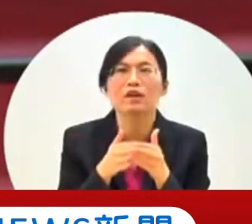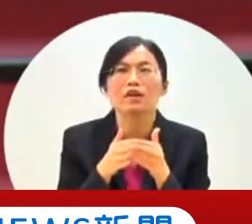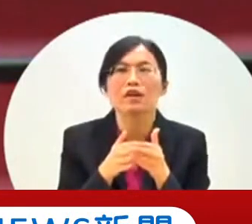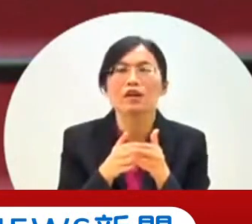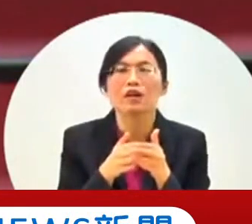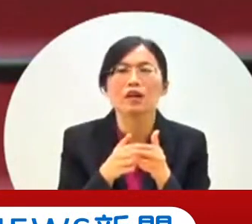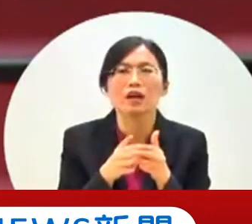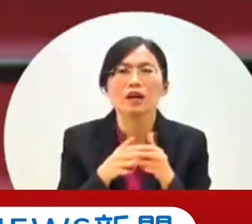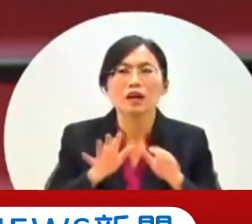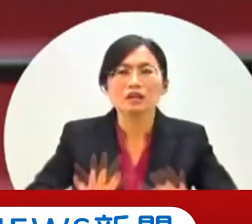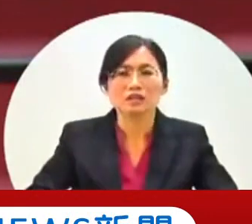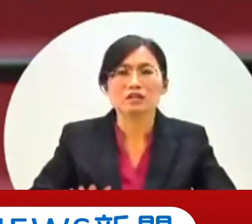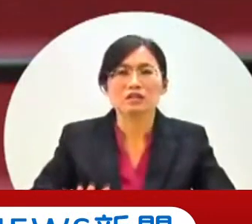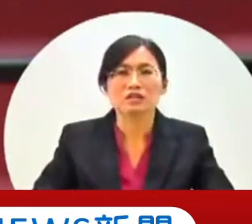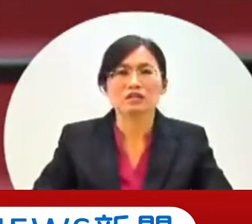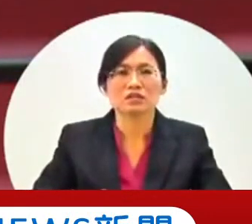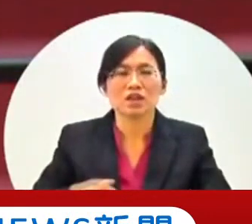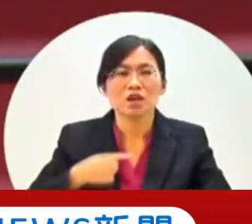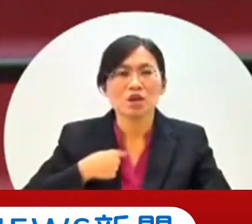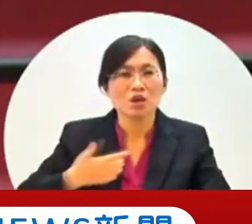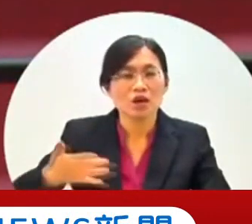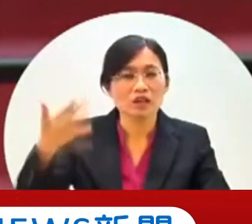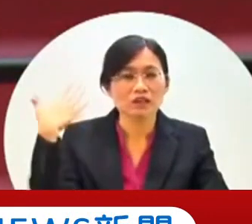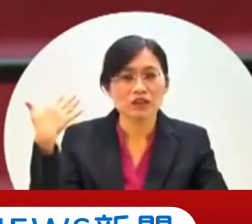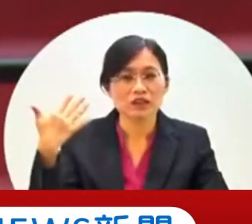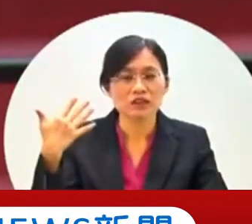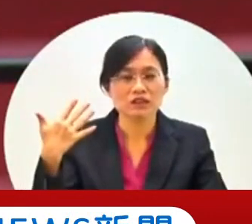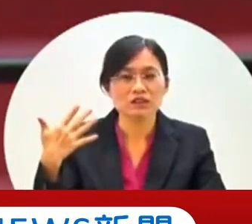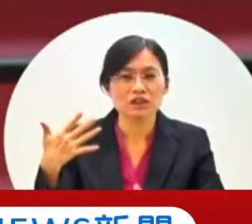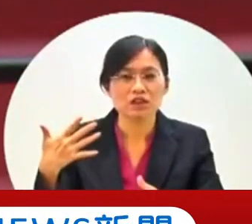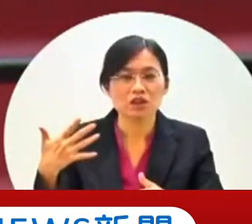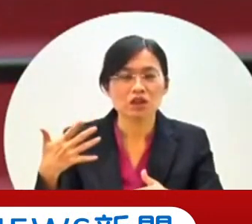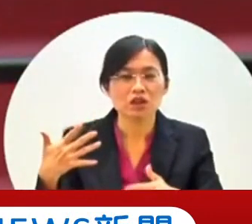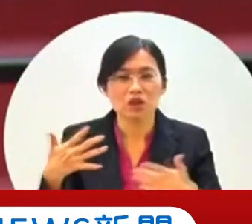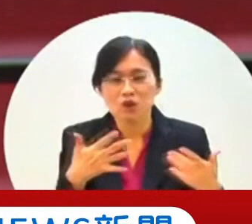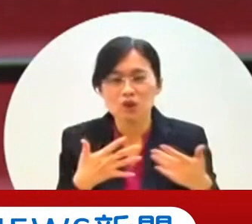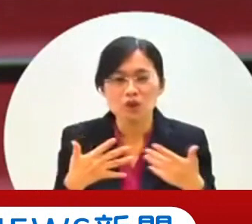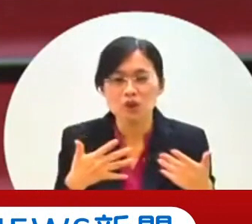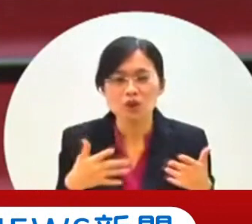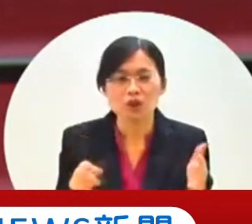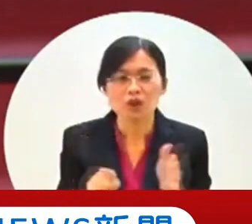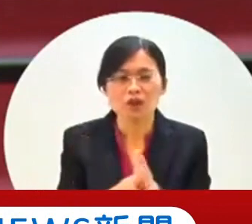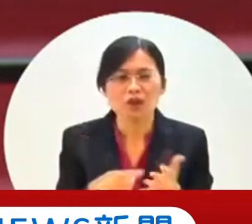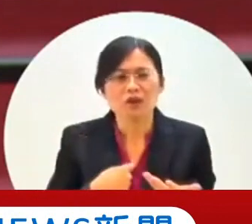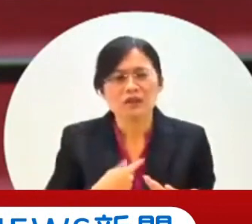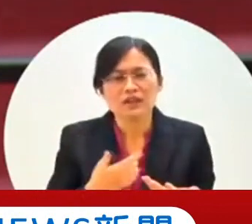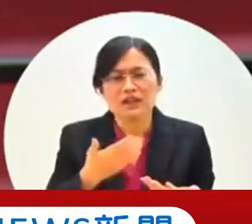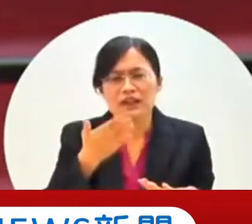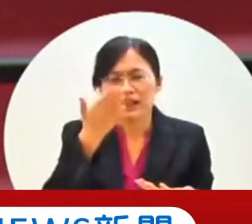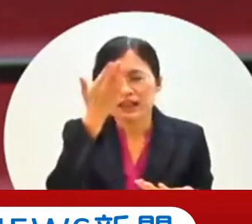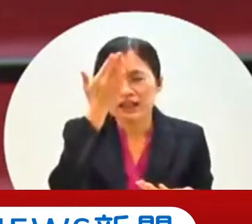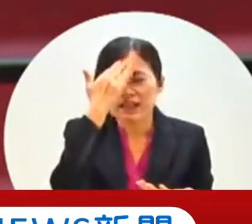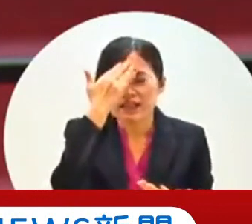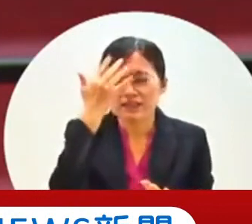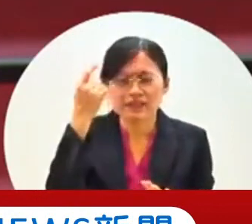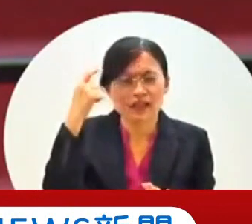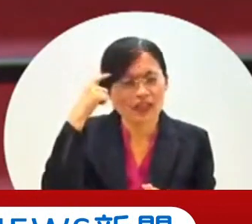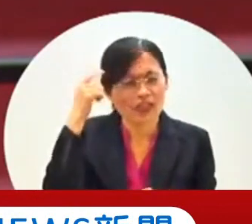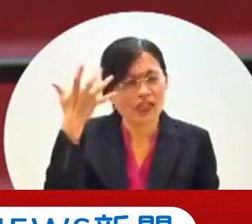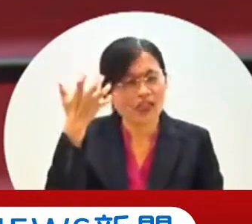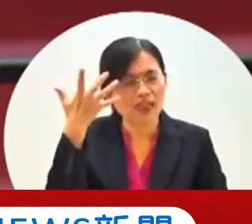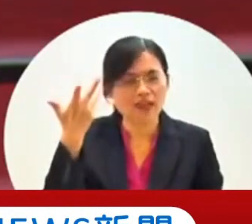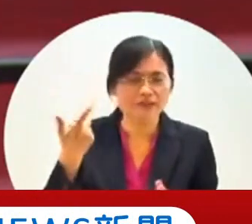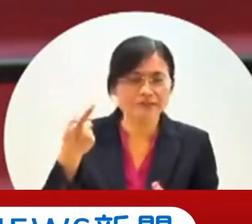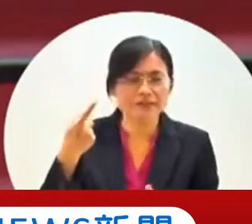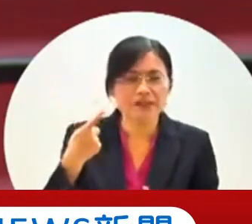今天我在上一次咨询完以后，我也懊恼说我要怎么说让大家可以重视，